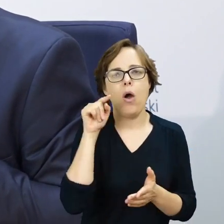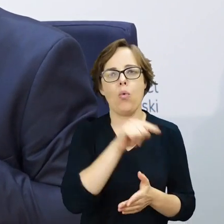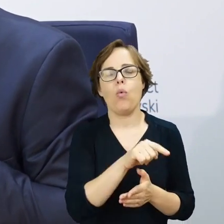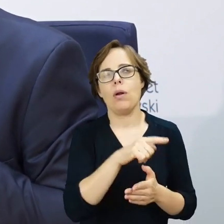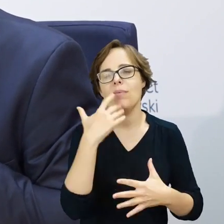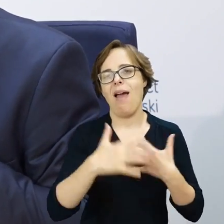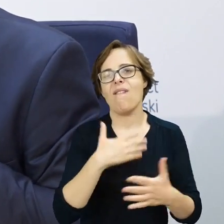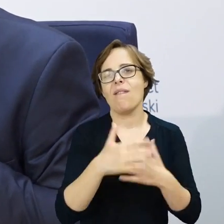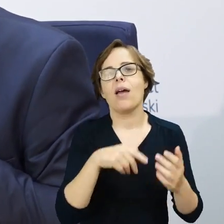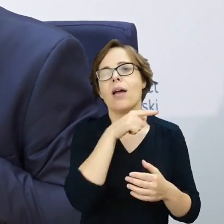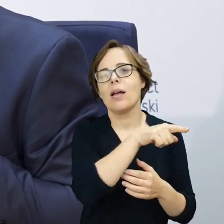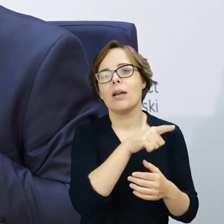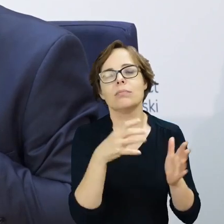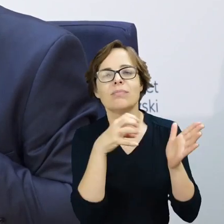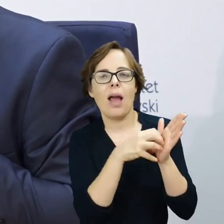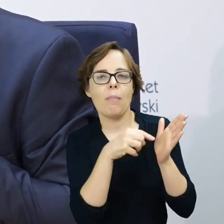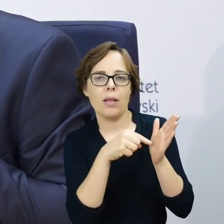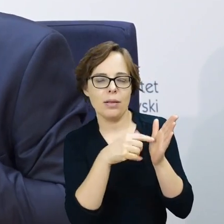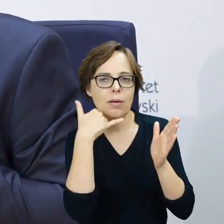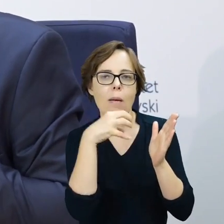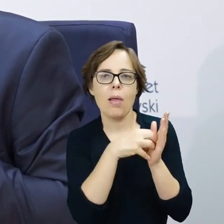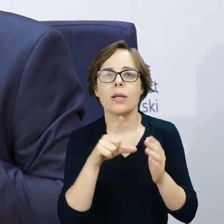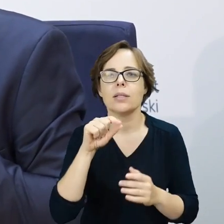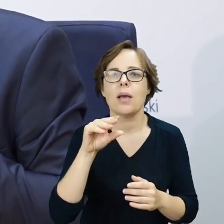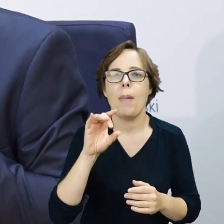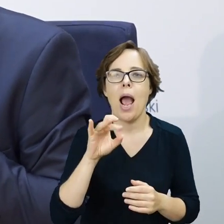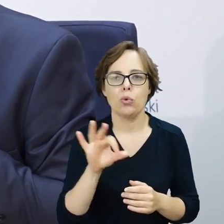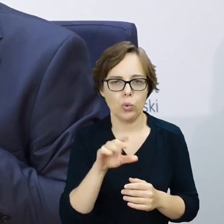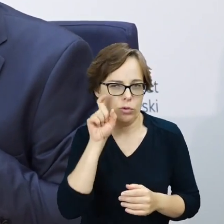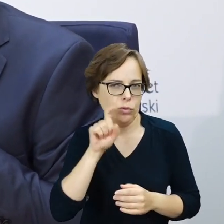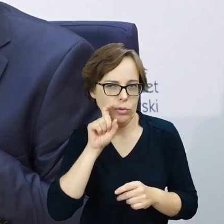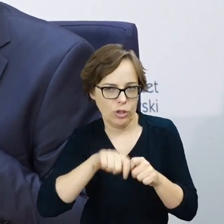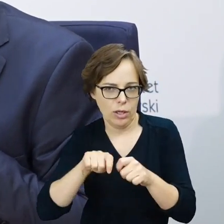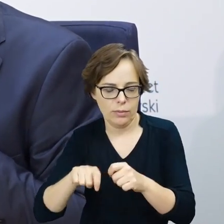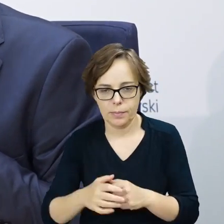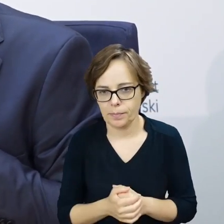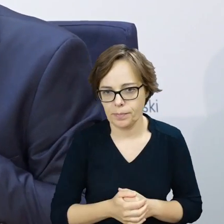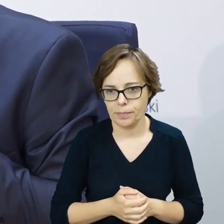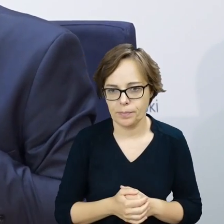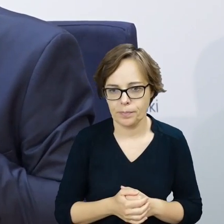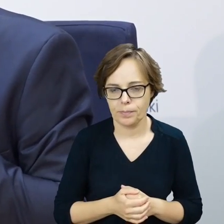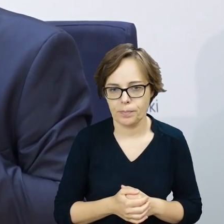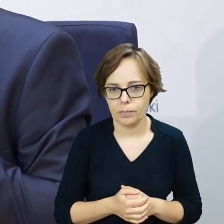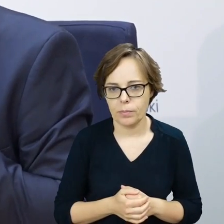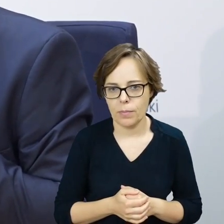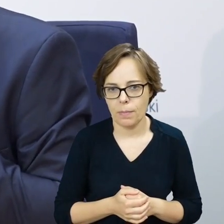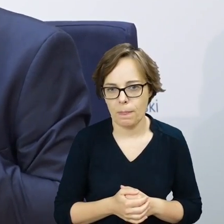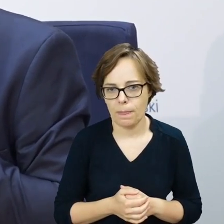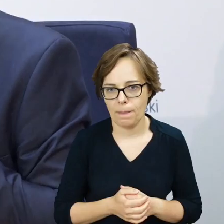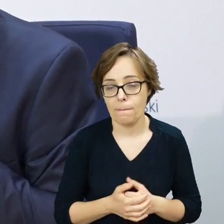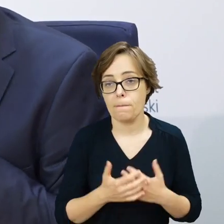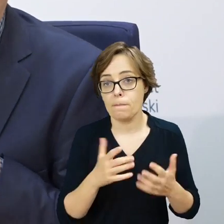lekcję, że nawet jeżeli coś się pisze do szuflady, bo to będzie, nie wiem, opis problemów i rekomendacje, to nie wiadomo, kiedy coś się